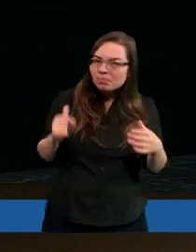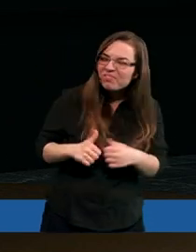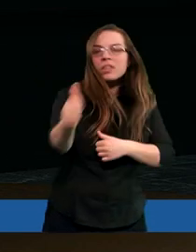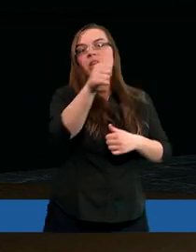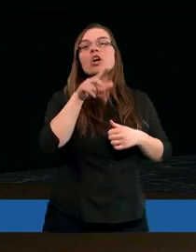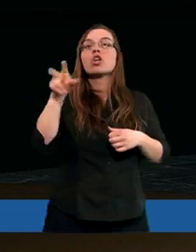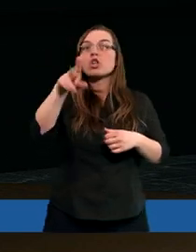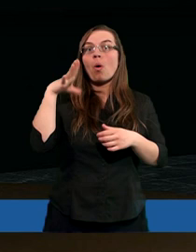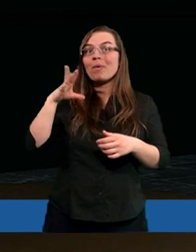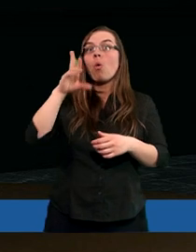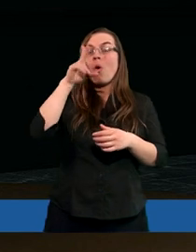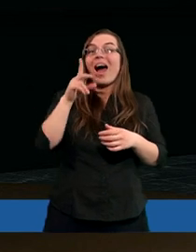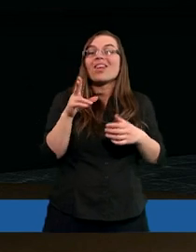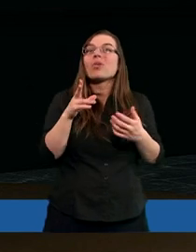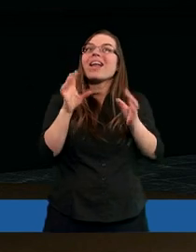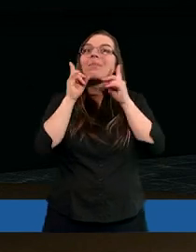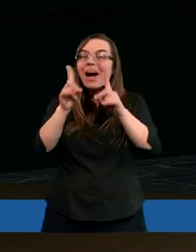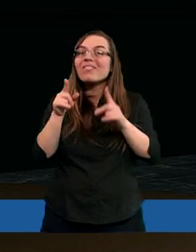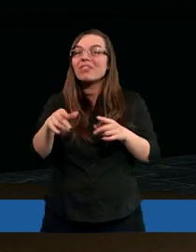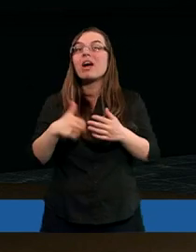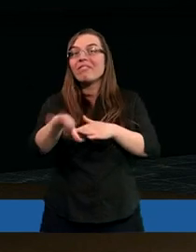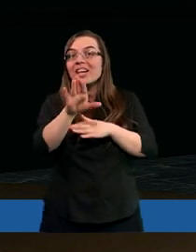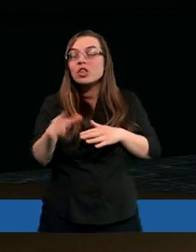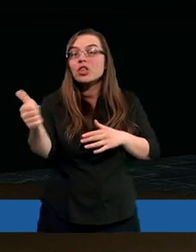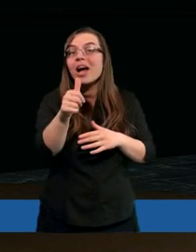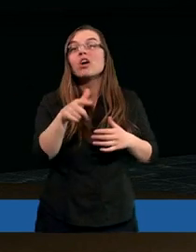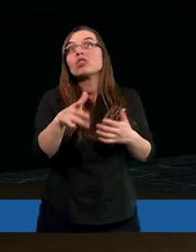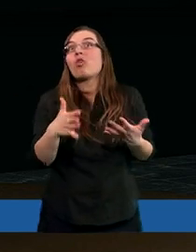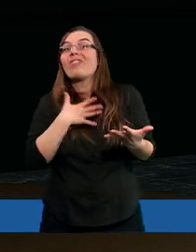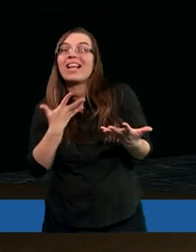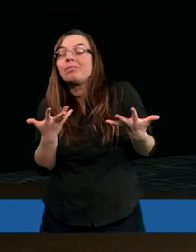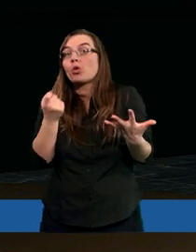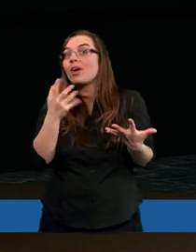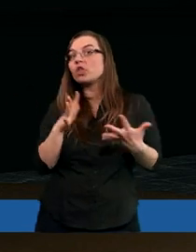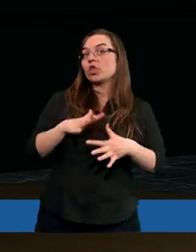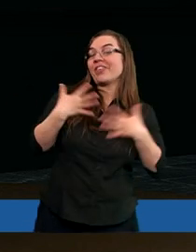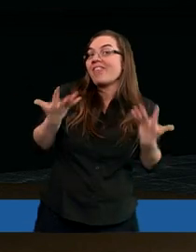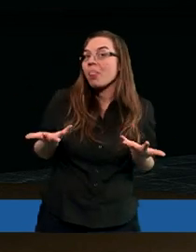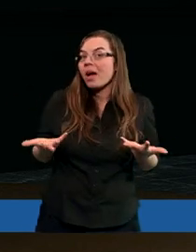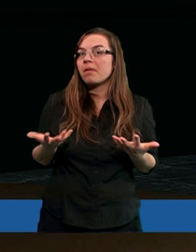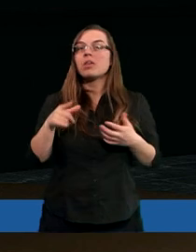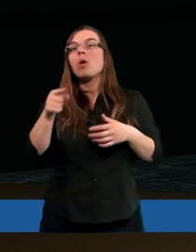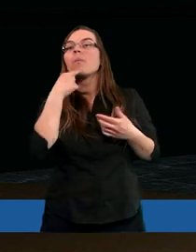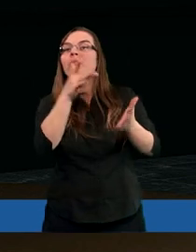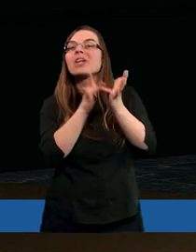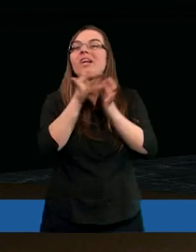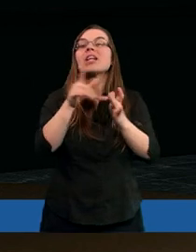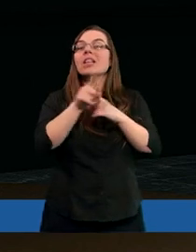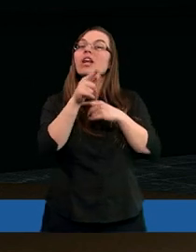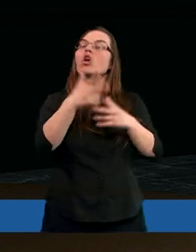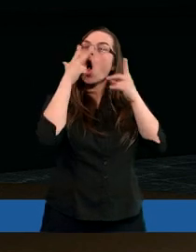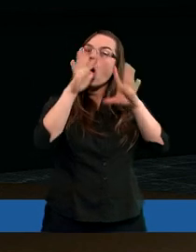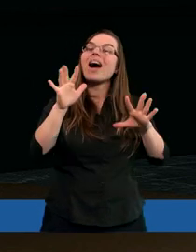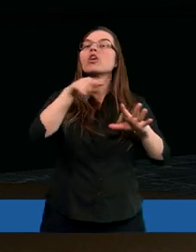ta prośba, czy to, żeby wyjść, to wydaje się takie dziwne. Panie Jezus chodzi, ale to też pokazuje, jakim był